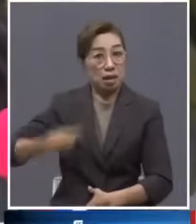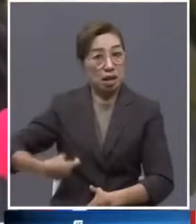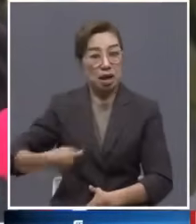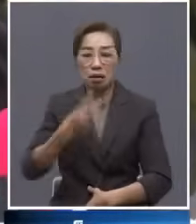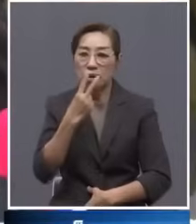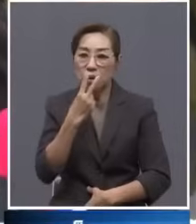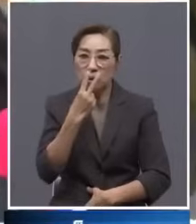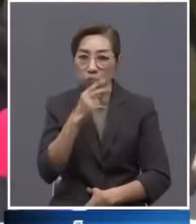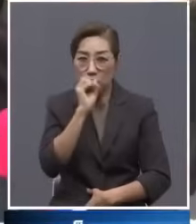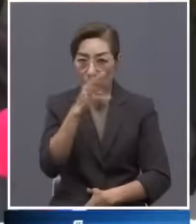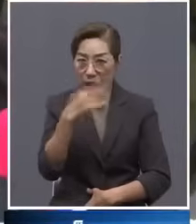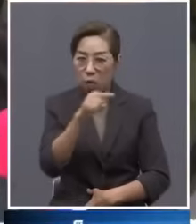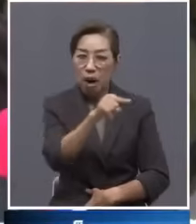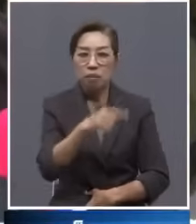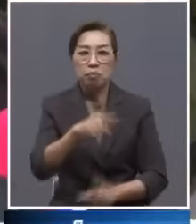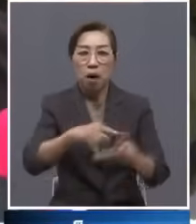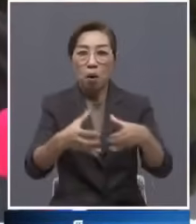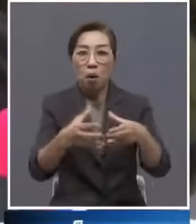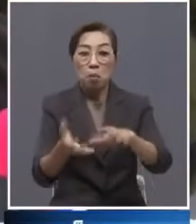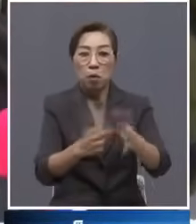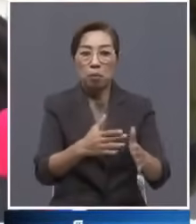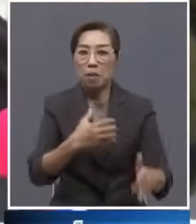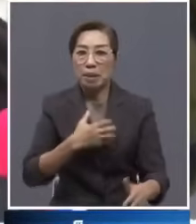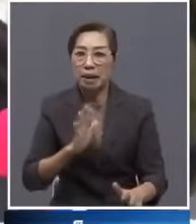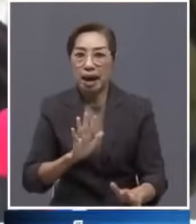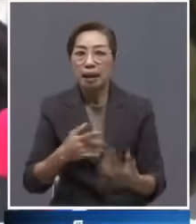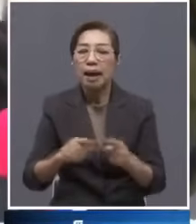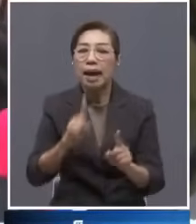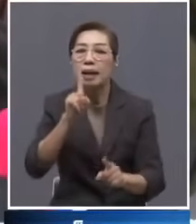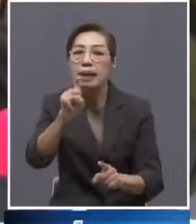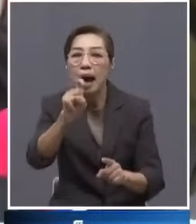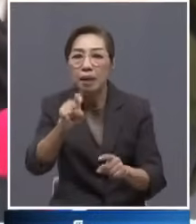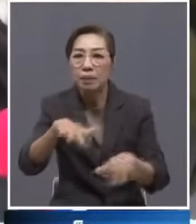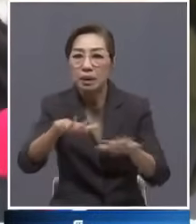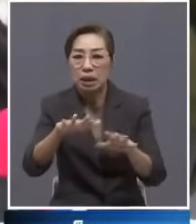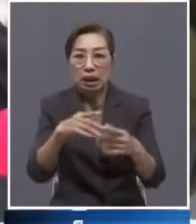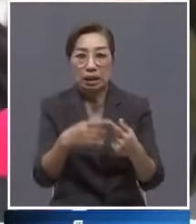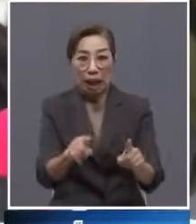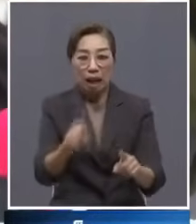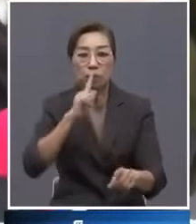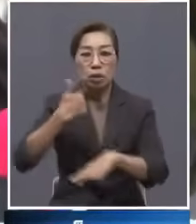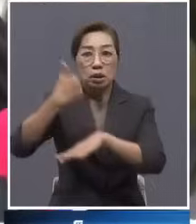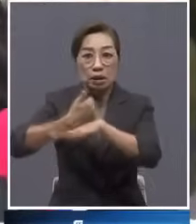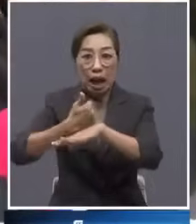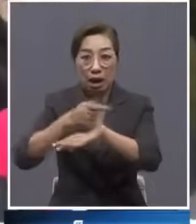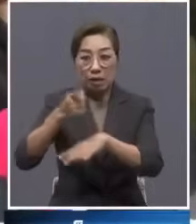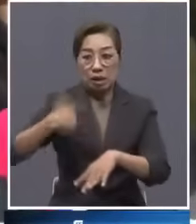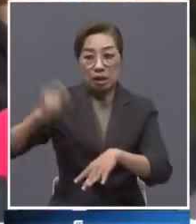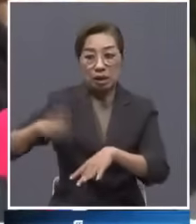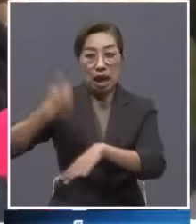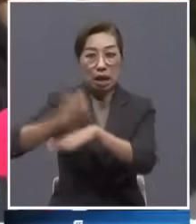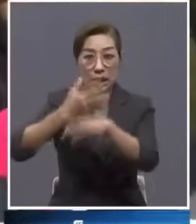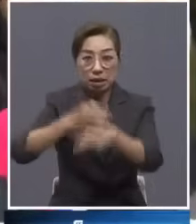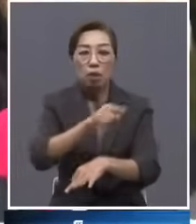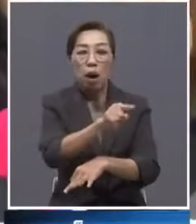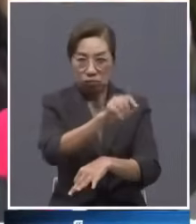ถ้าผลมันจะออกปาไปในทิศทางไหนอ่ะวิเคราะห์กันว่ามันมีช่องอยู่ไงมีช่องที่จะทำให้ไปยื่นเรื่องต่อและนำไปสู่เรื่อง